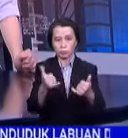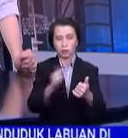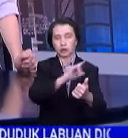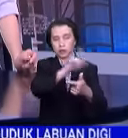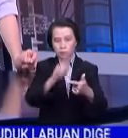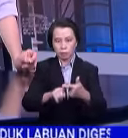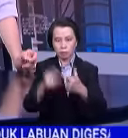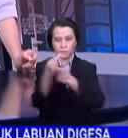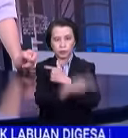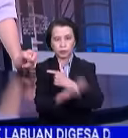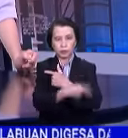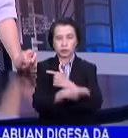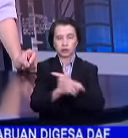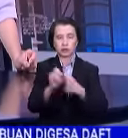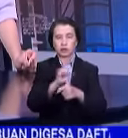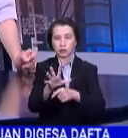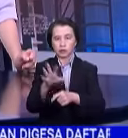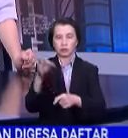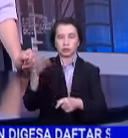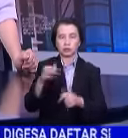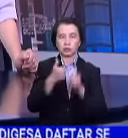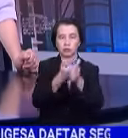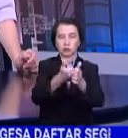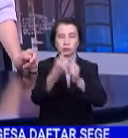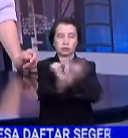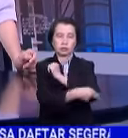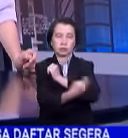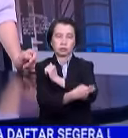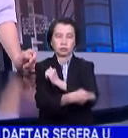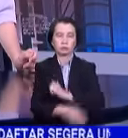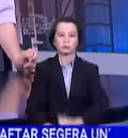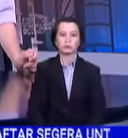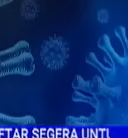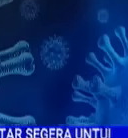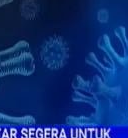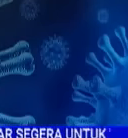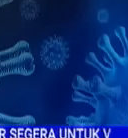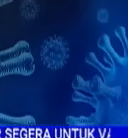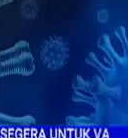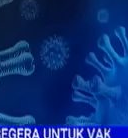diikuti statistik harian COVID-19 mengikut negeri.